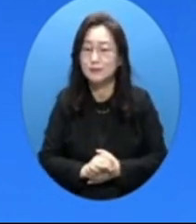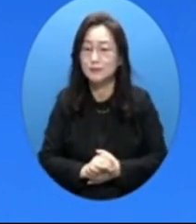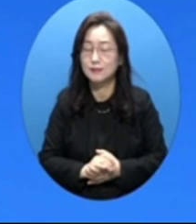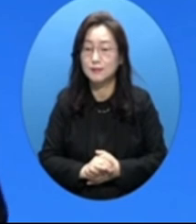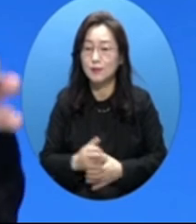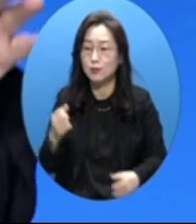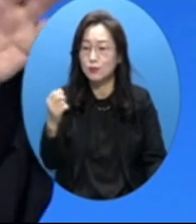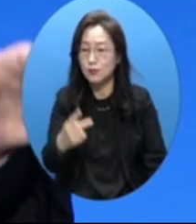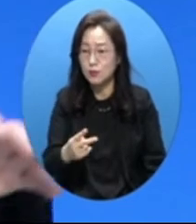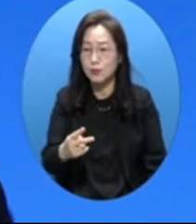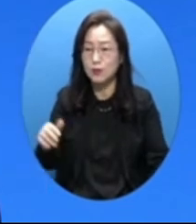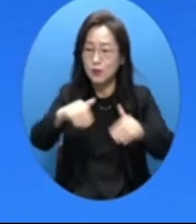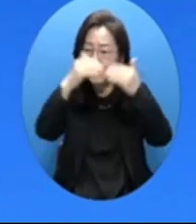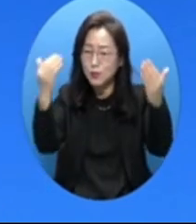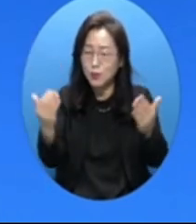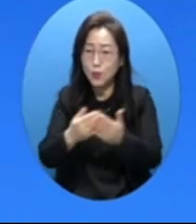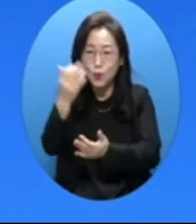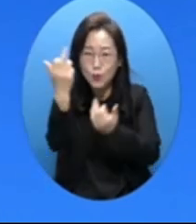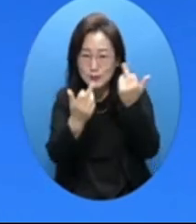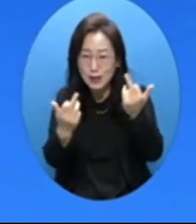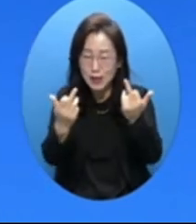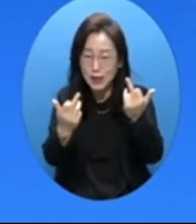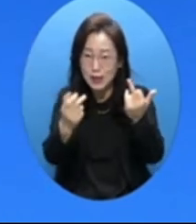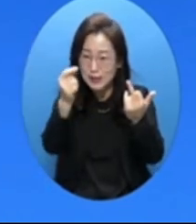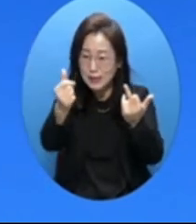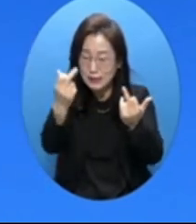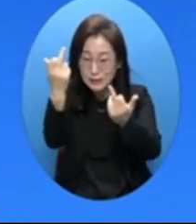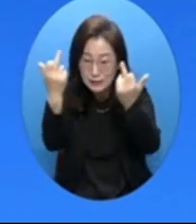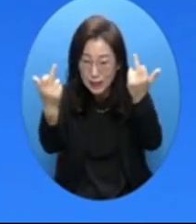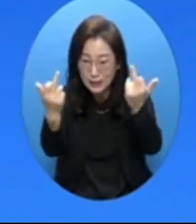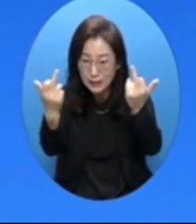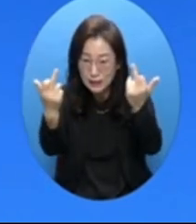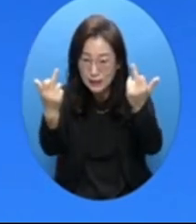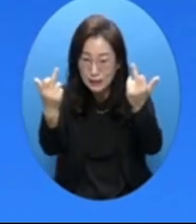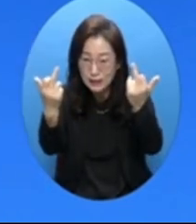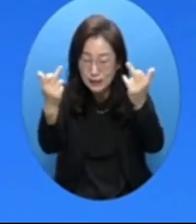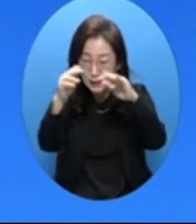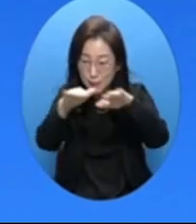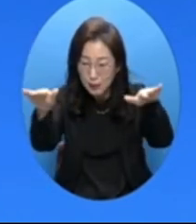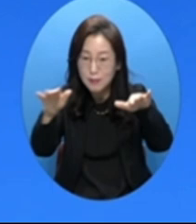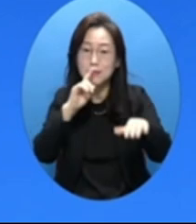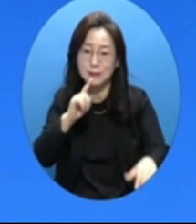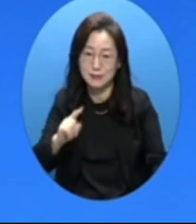나가서 모든 산과 작은 산이 낮아져야 된다고 말씀합니다